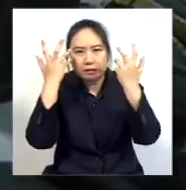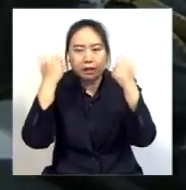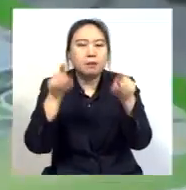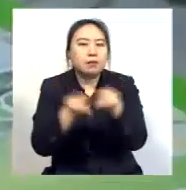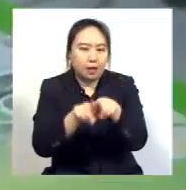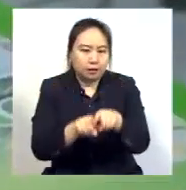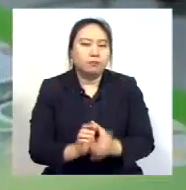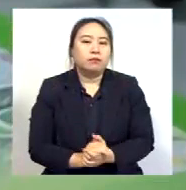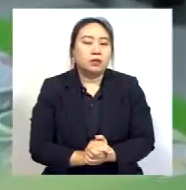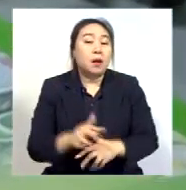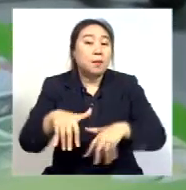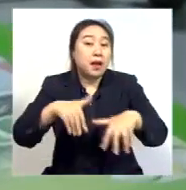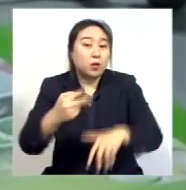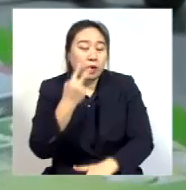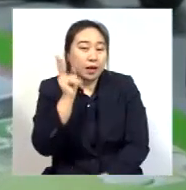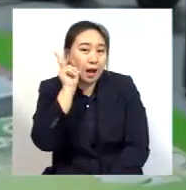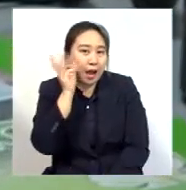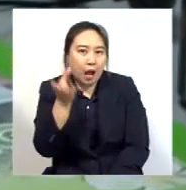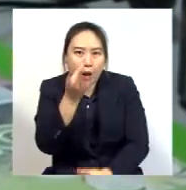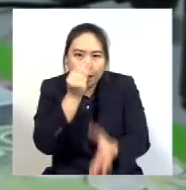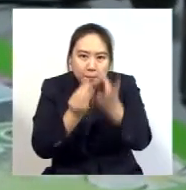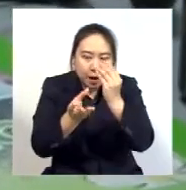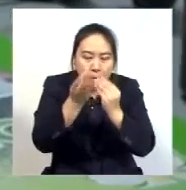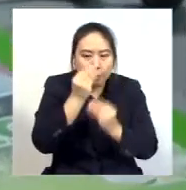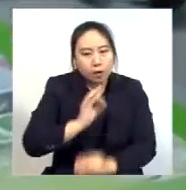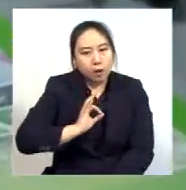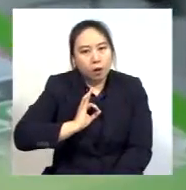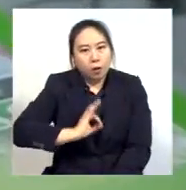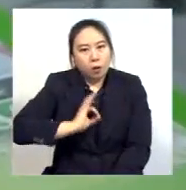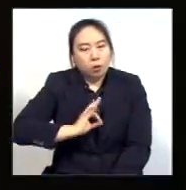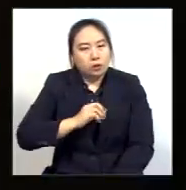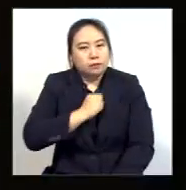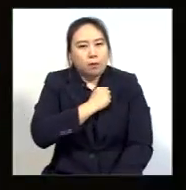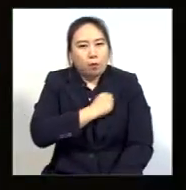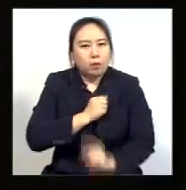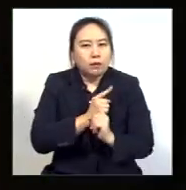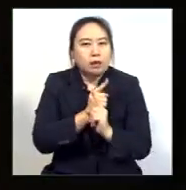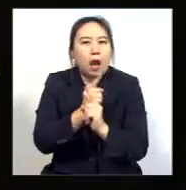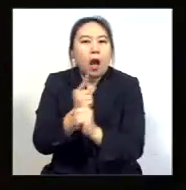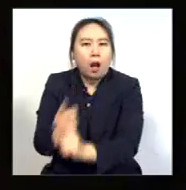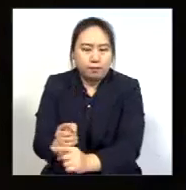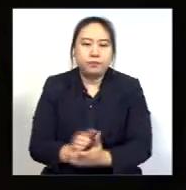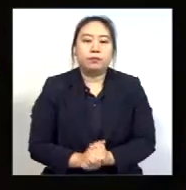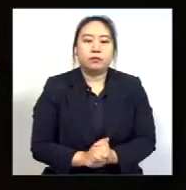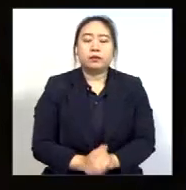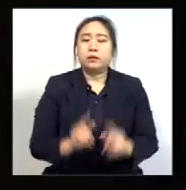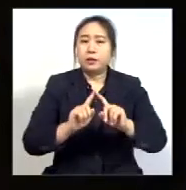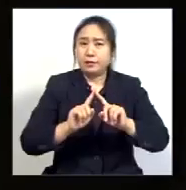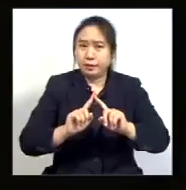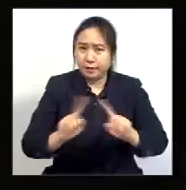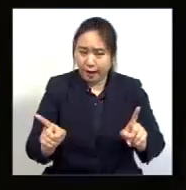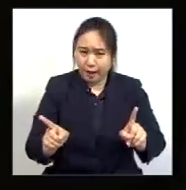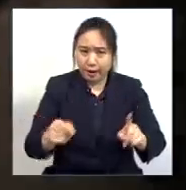ชนที่ได้รับข่าวสารเนี่ยก็จะมีความรู้สึกกับเหตุการณ์ดังกล่าวไปด้วยแต่ว่าการนำเสนอหรือว่าการ